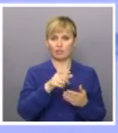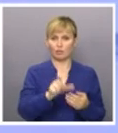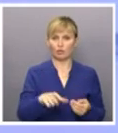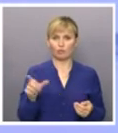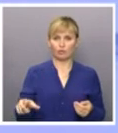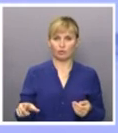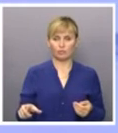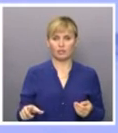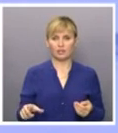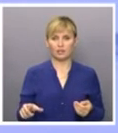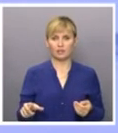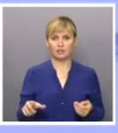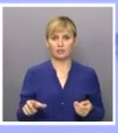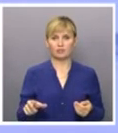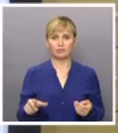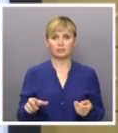значит, по альма-матер.